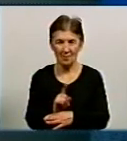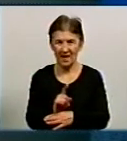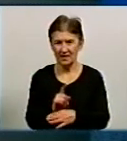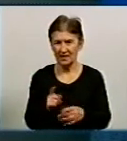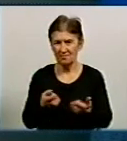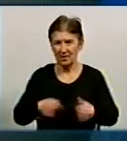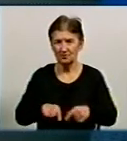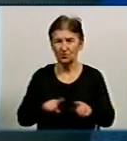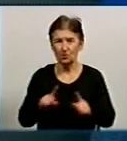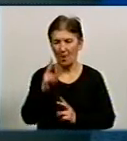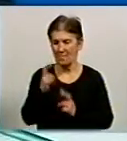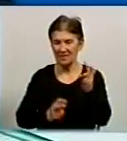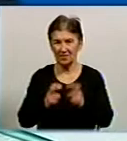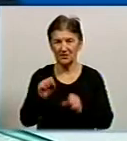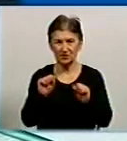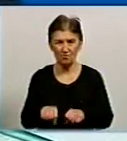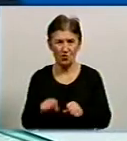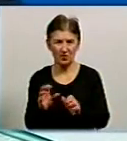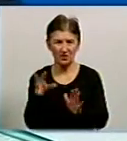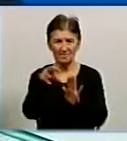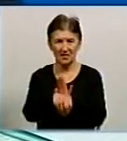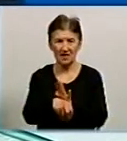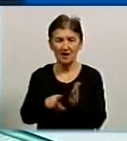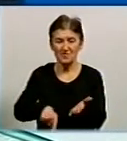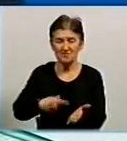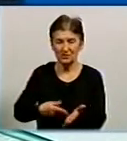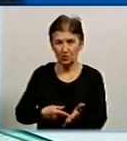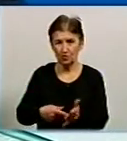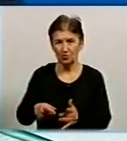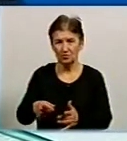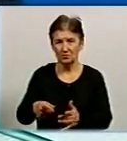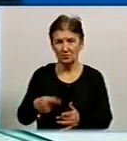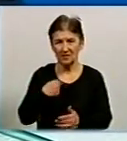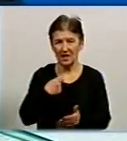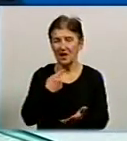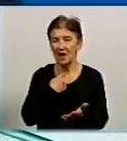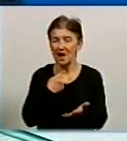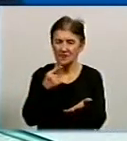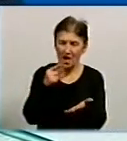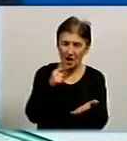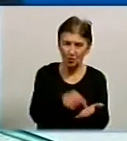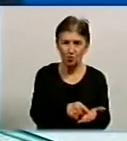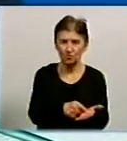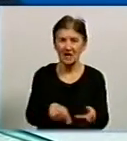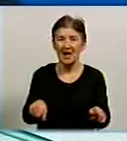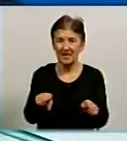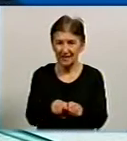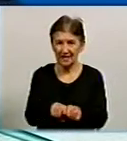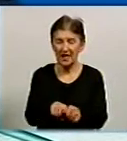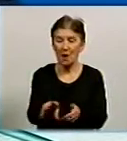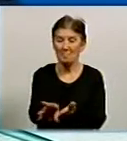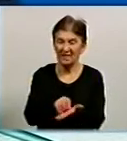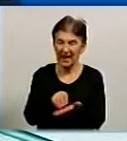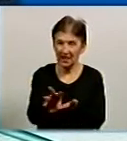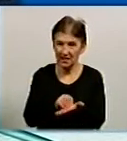щоб підприємство могло вкладати кошти в міську інфраструктуру. І я наголошую на тому, що такі приклади є в інших країнах. От ми завжди